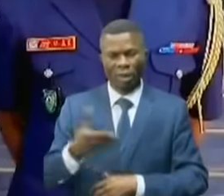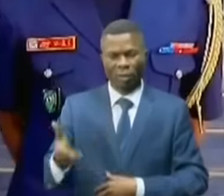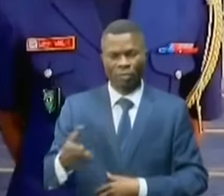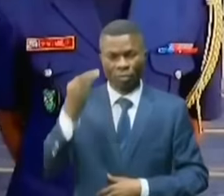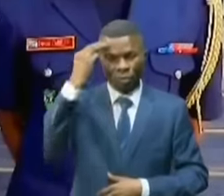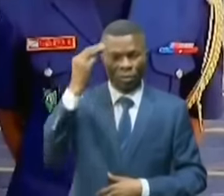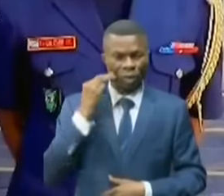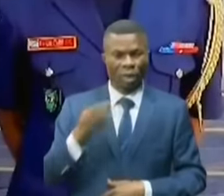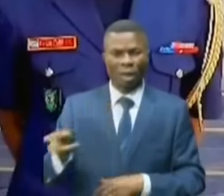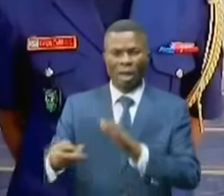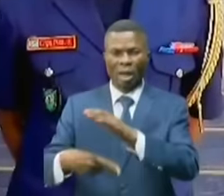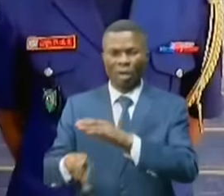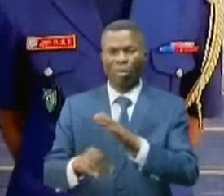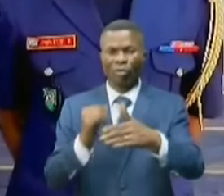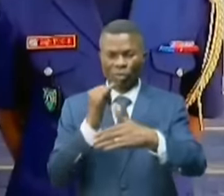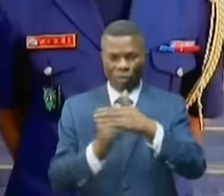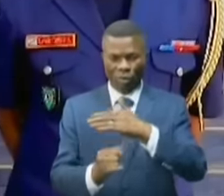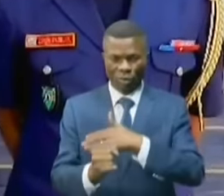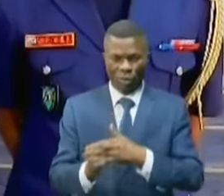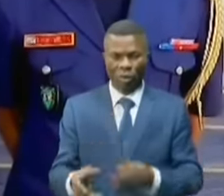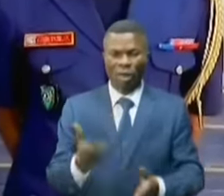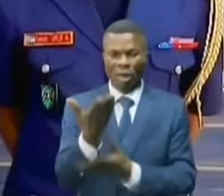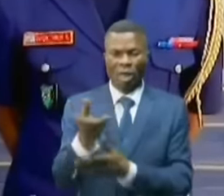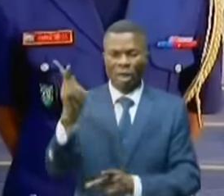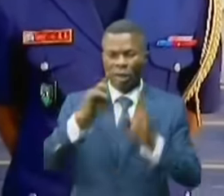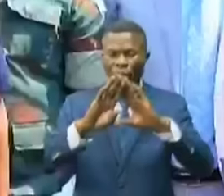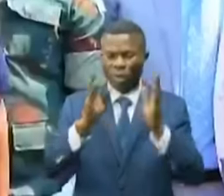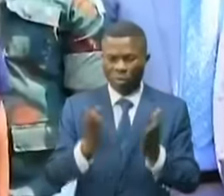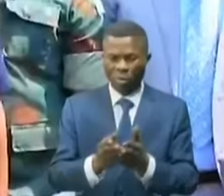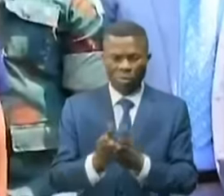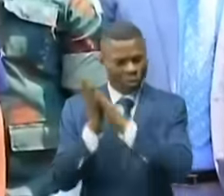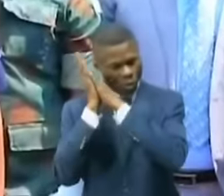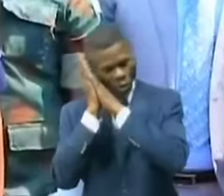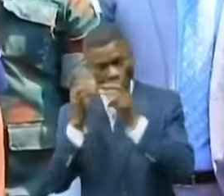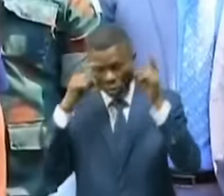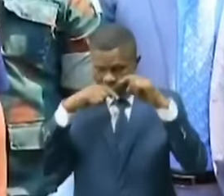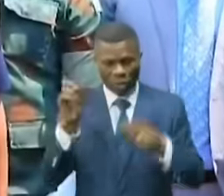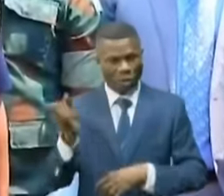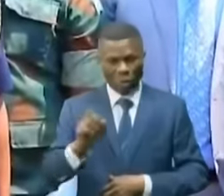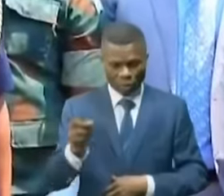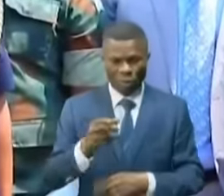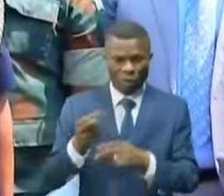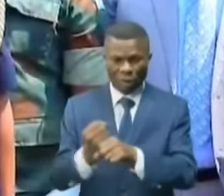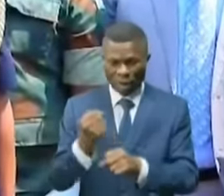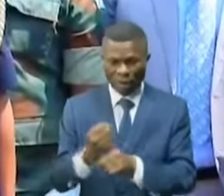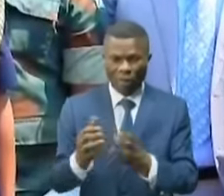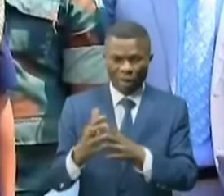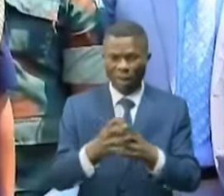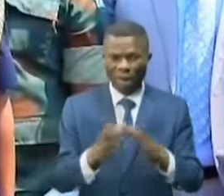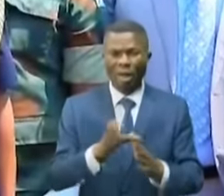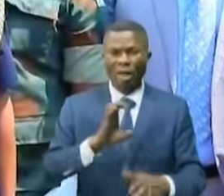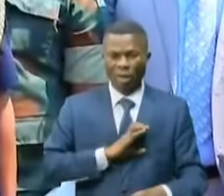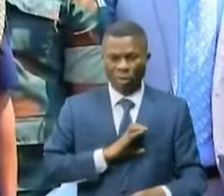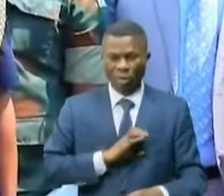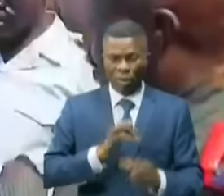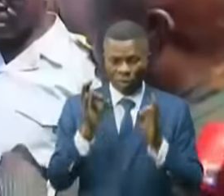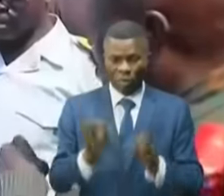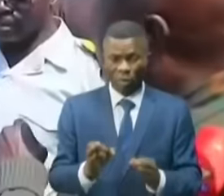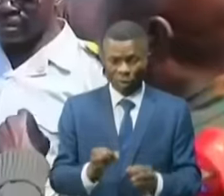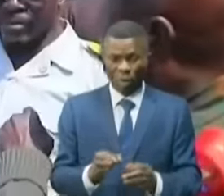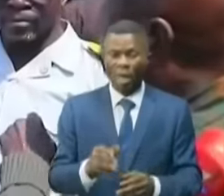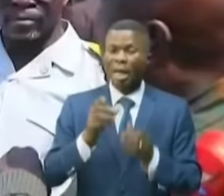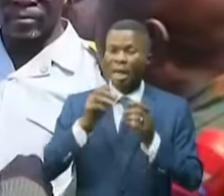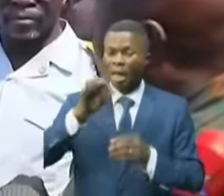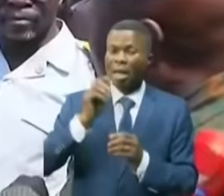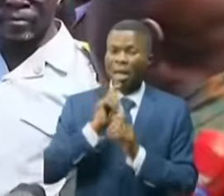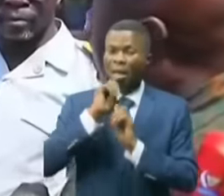ministre provincial de l'Intérieur a convié la population à la vigilance et à collaborer avec les services de sécurité, car une prime